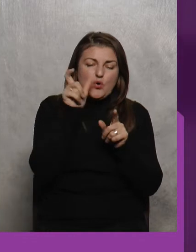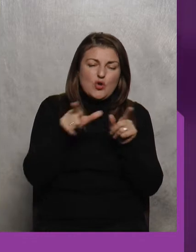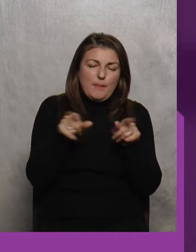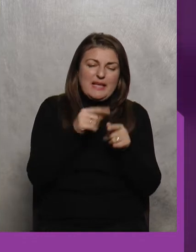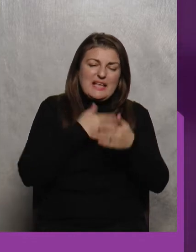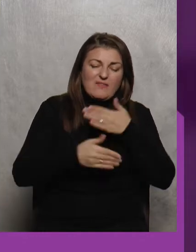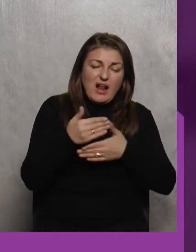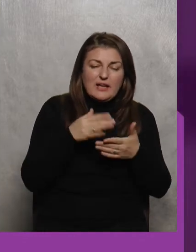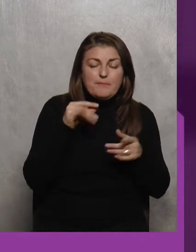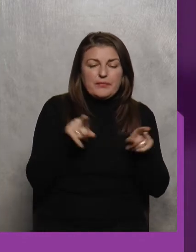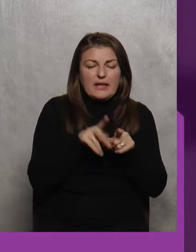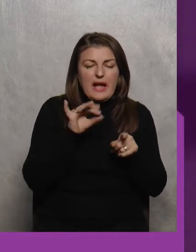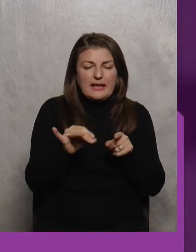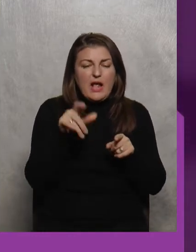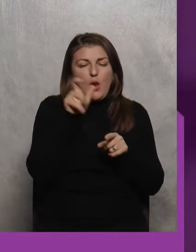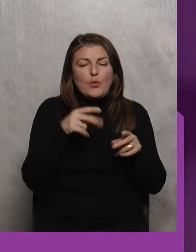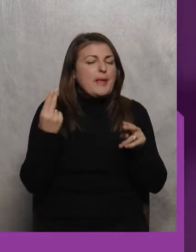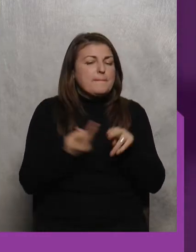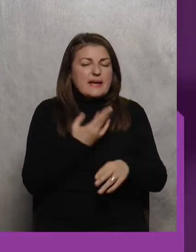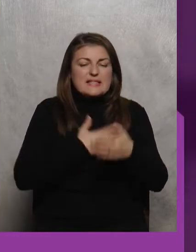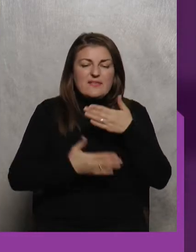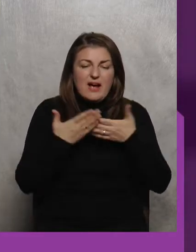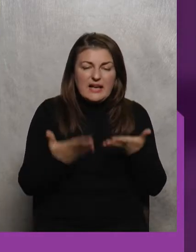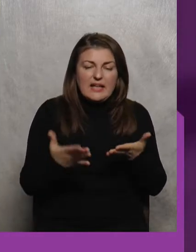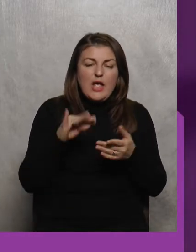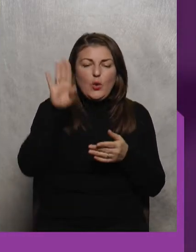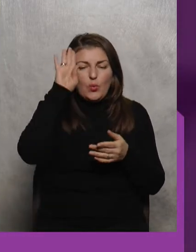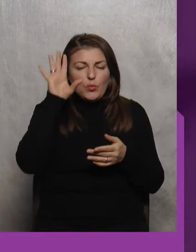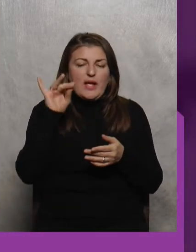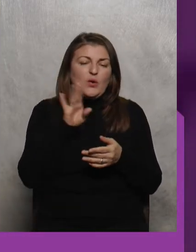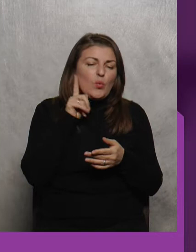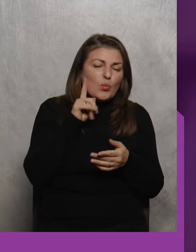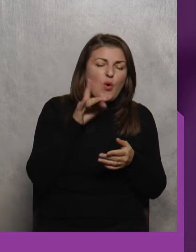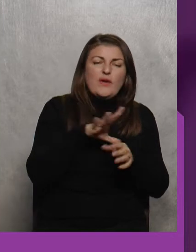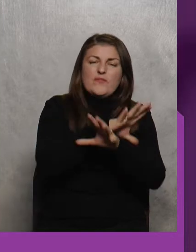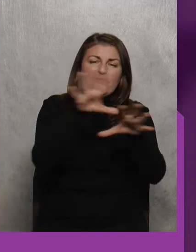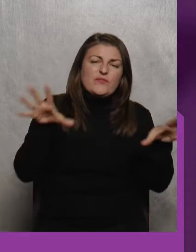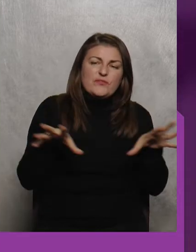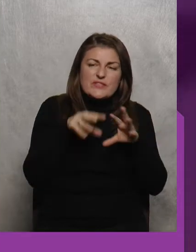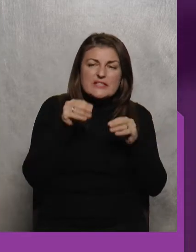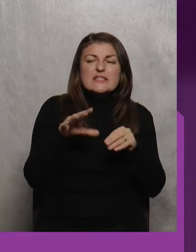інвалідністю, так і людей без інвалідністю, і юнаків, і юніорів. Всі